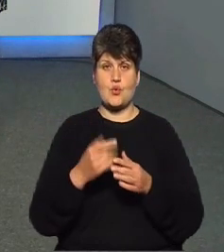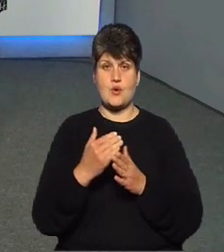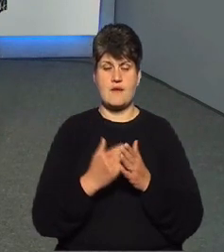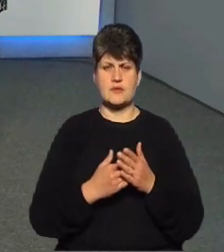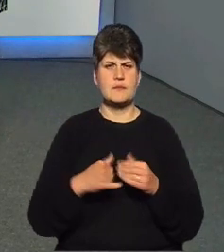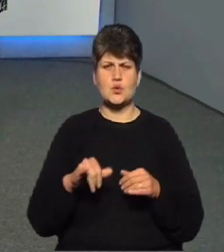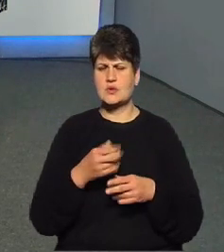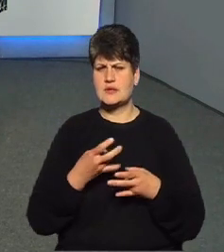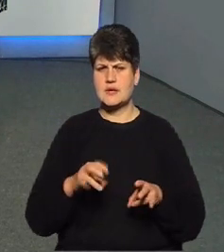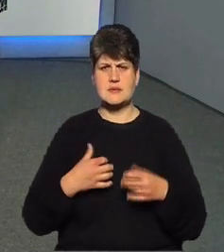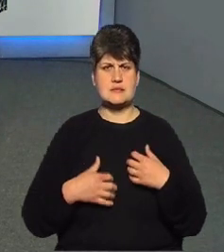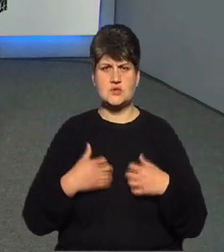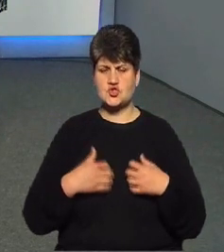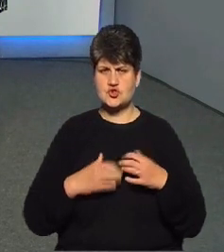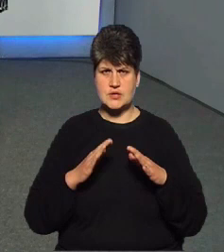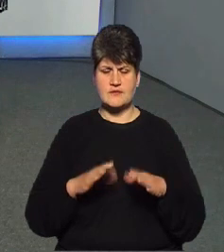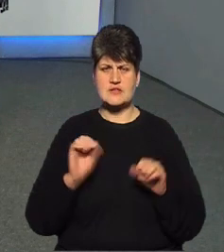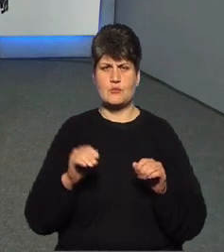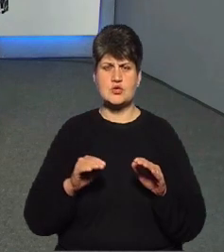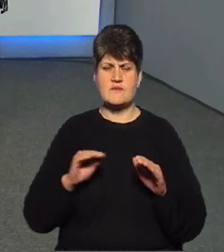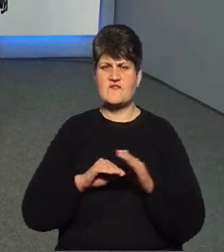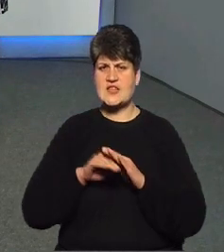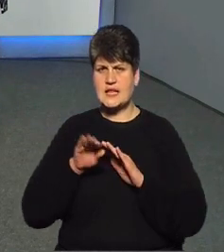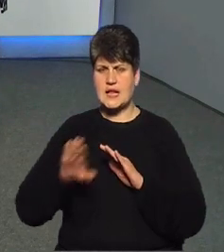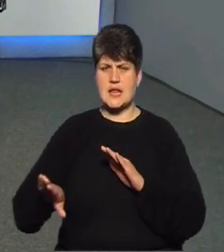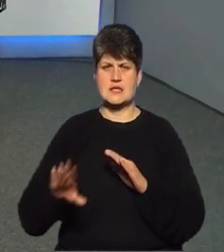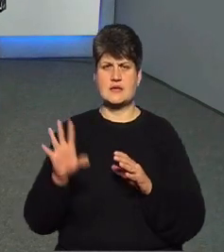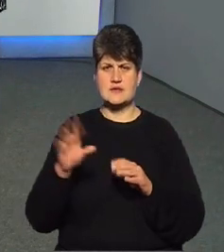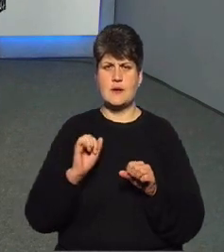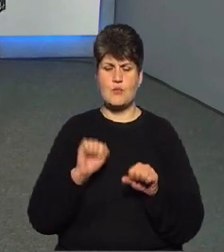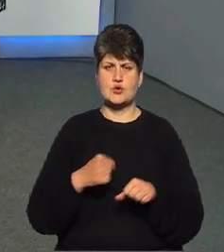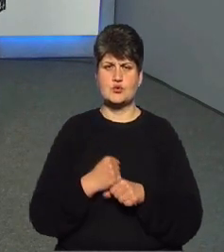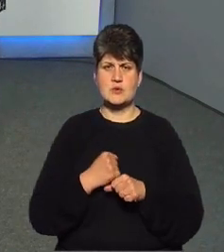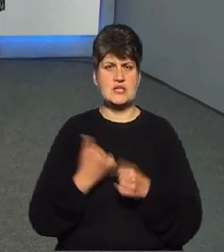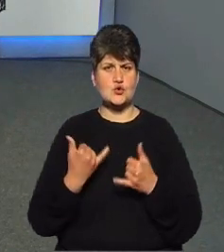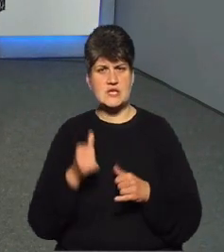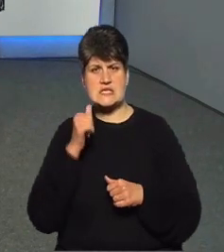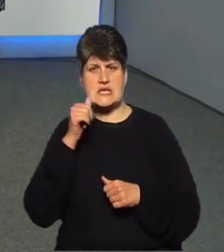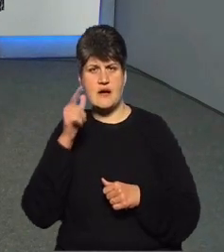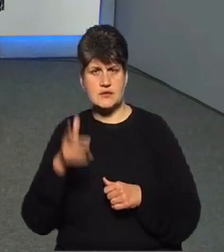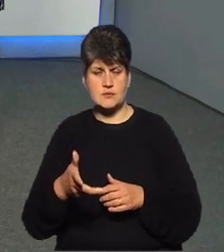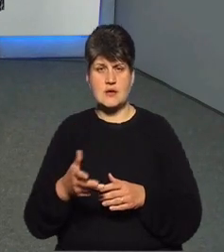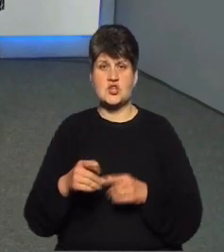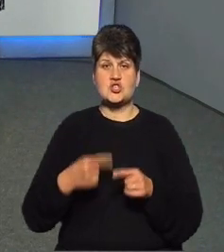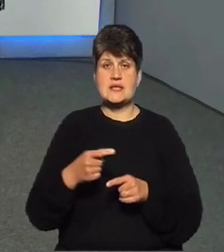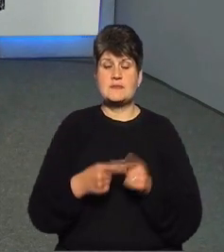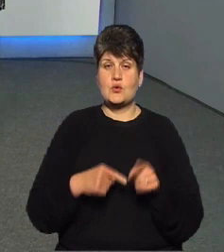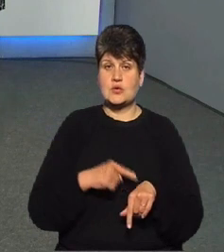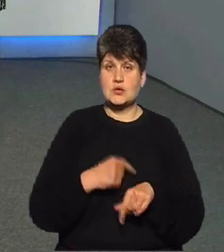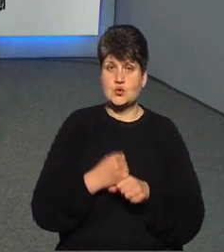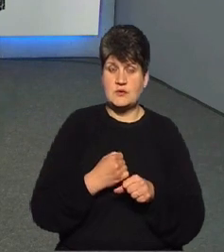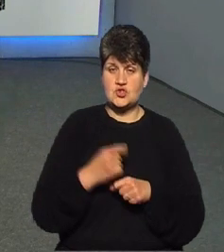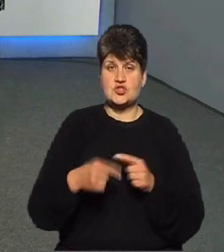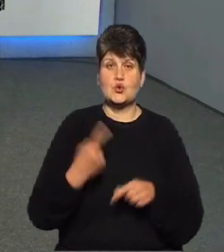там відкласти, ми можемо зробити, як не сьогодні, там, то завтра, ми можемо зробити через півгодини, ми можемо зробити через годину, зрештою ми